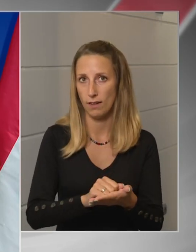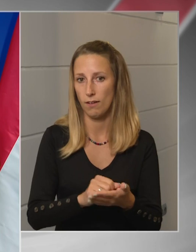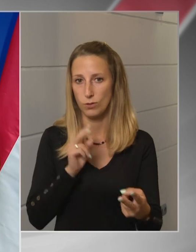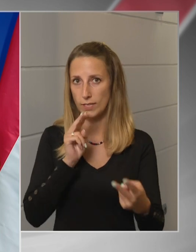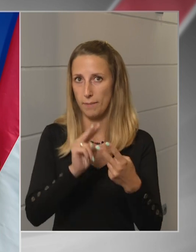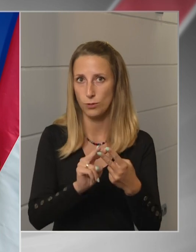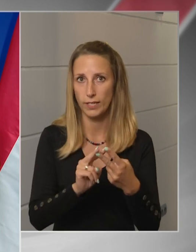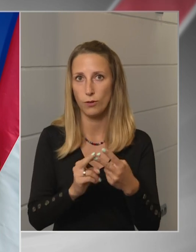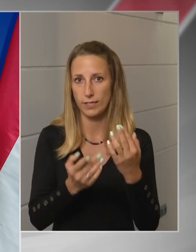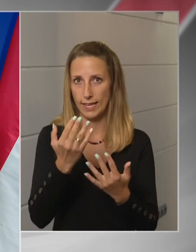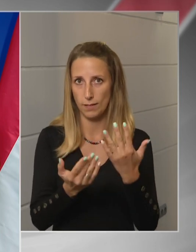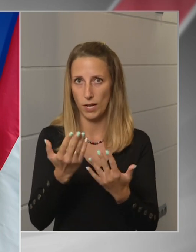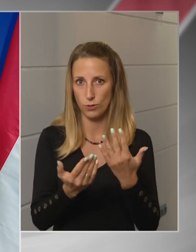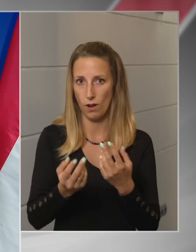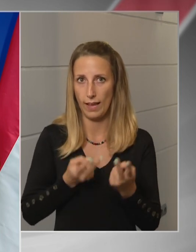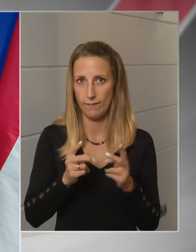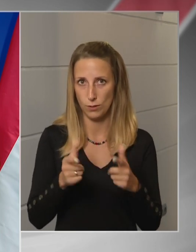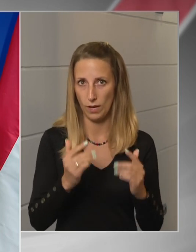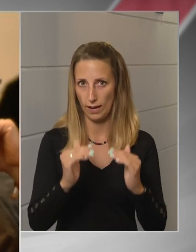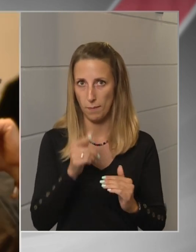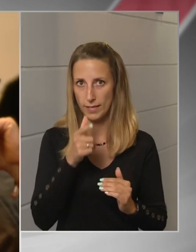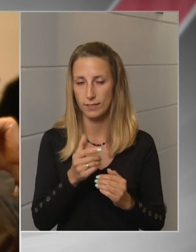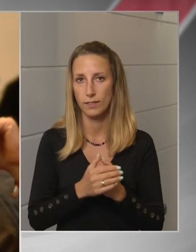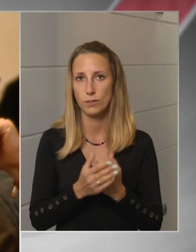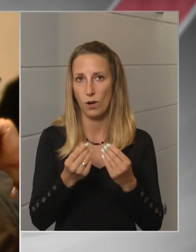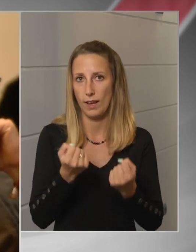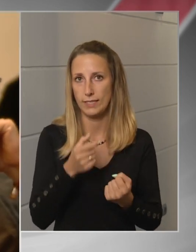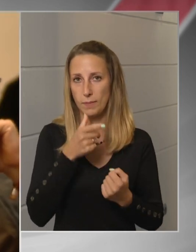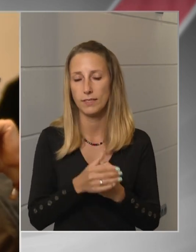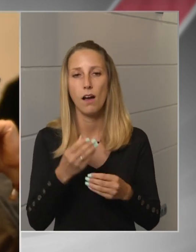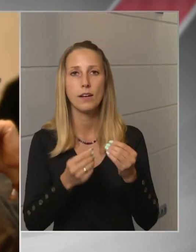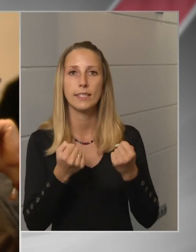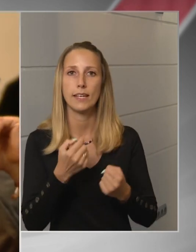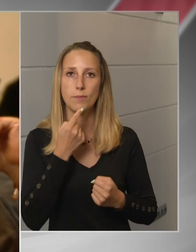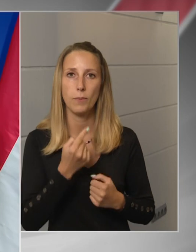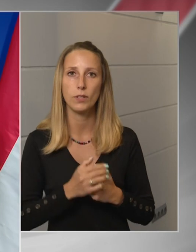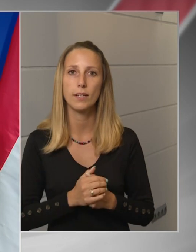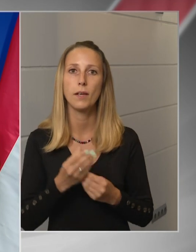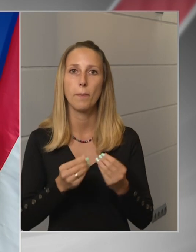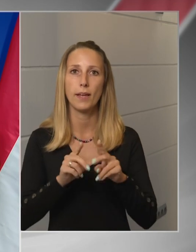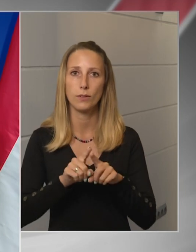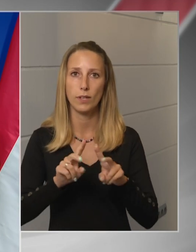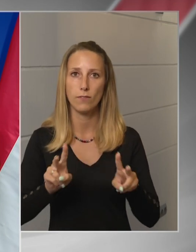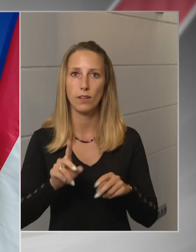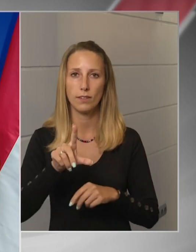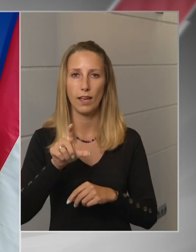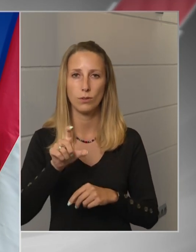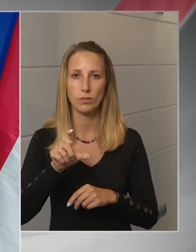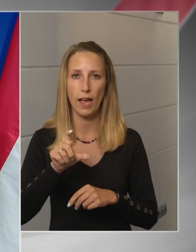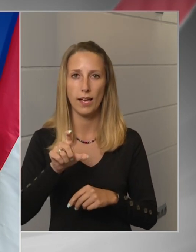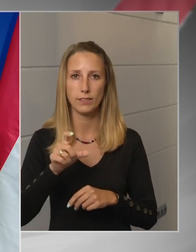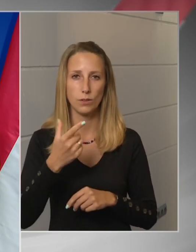besültek, hogy az elszámolás sokkal kedvezőtlenebb lesz, és sokkal nehezebben térül meg. Ez azért nehéz megmondani, mert ugye van 220